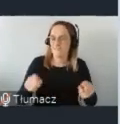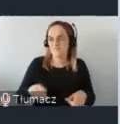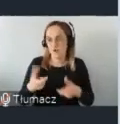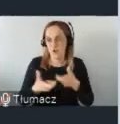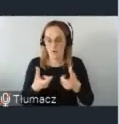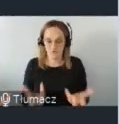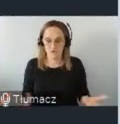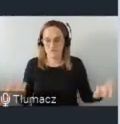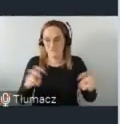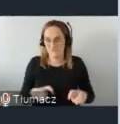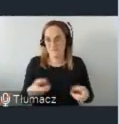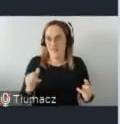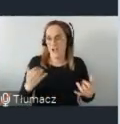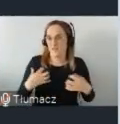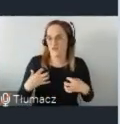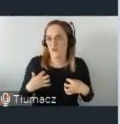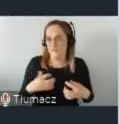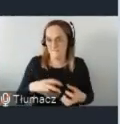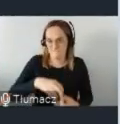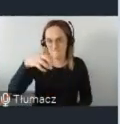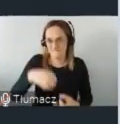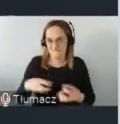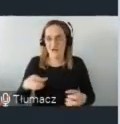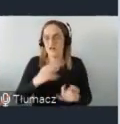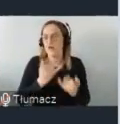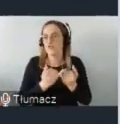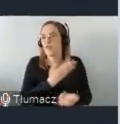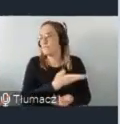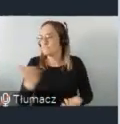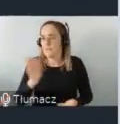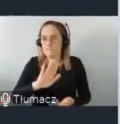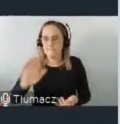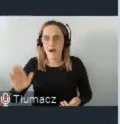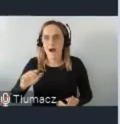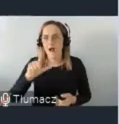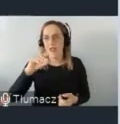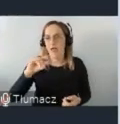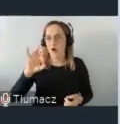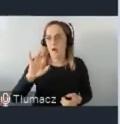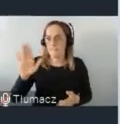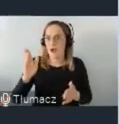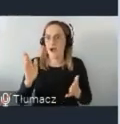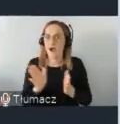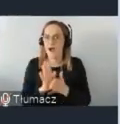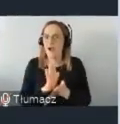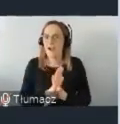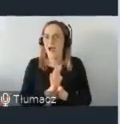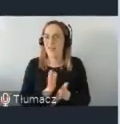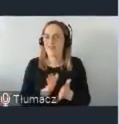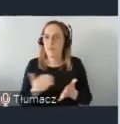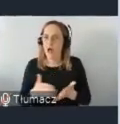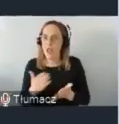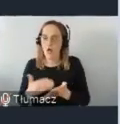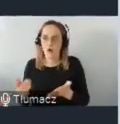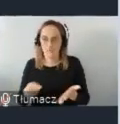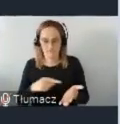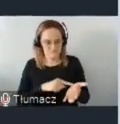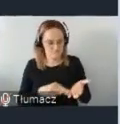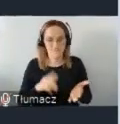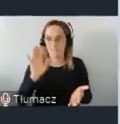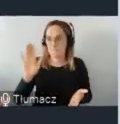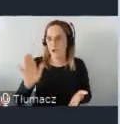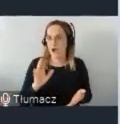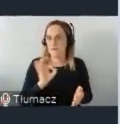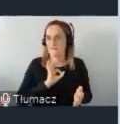ożywić. Jeżeli ktoś z was posiada, kupuje dzieciom Lego i ma katalogi Lego, to od kilku lat katalogi Lego mają